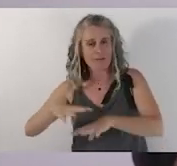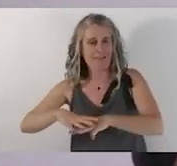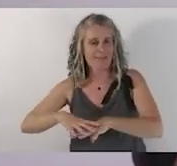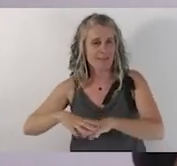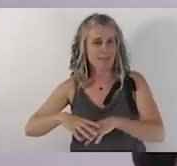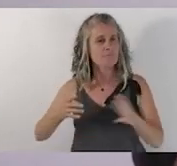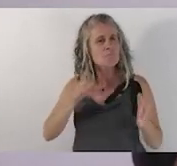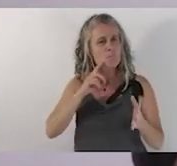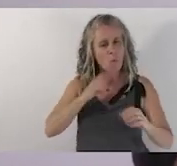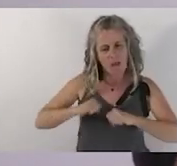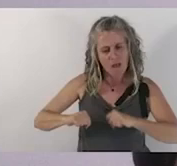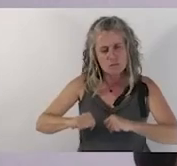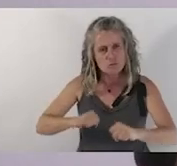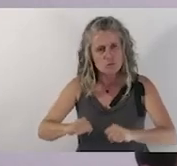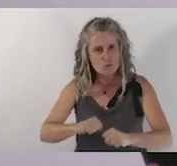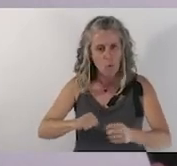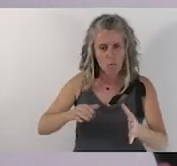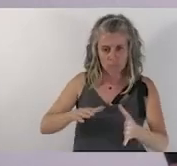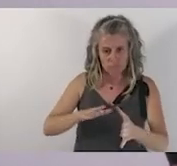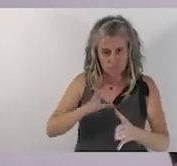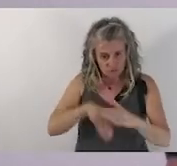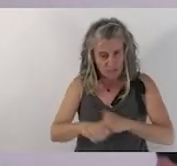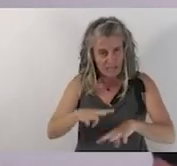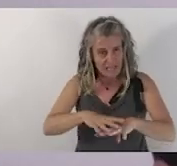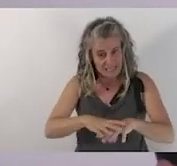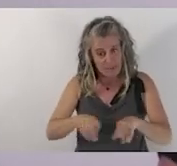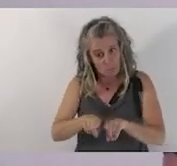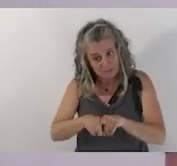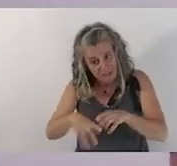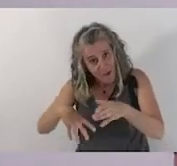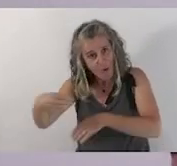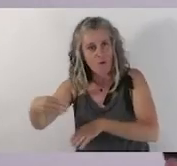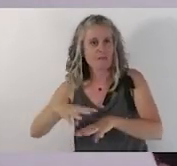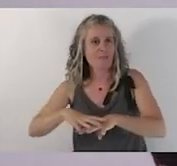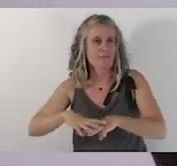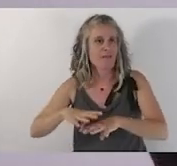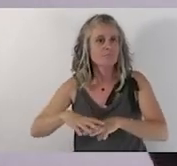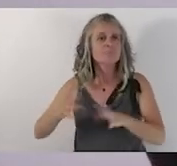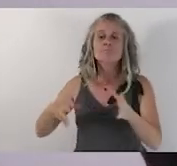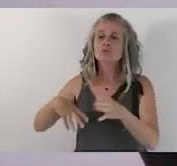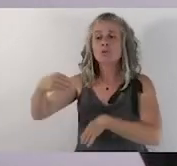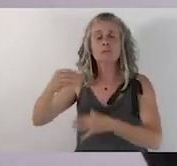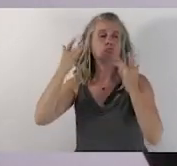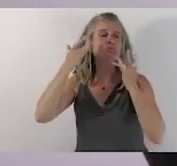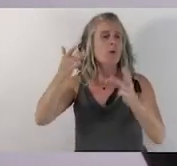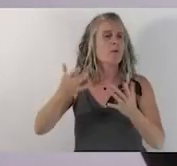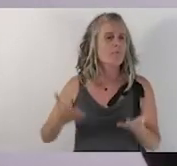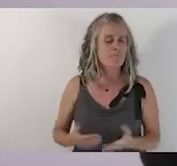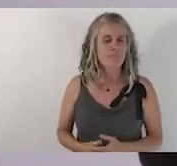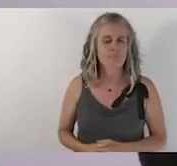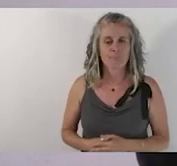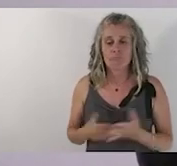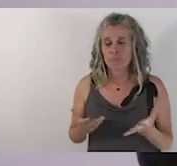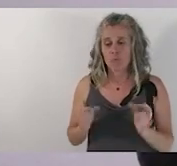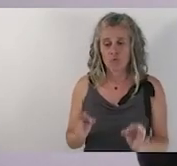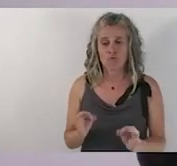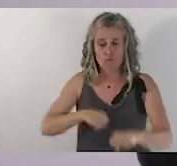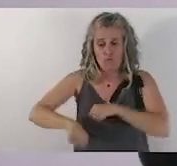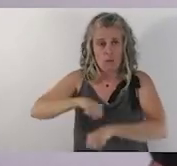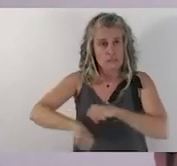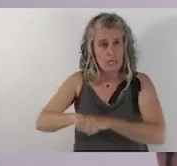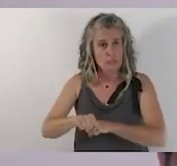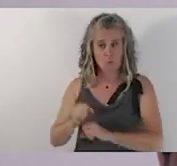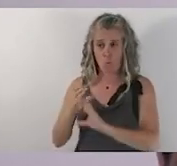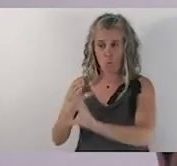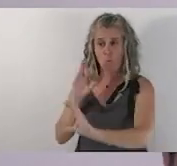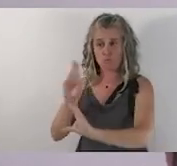quartier, mais aussi une soirée, une sortie culturelle qui sera hors quartier. Et avec effectivement la prise en charge des bus qui emmèneront les personnes pour